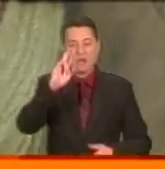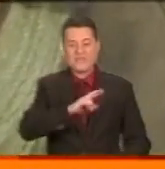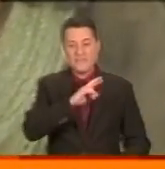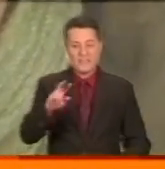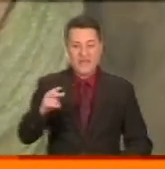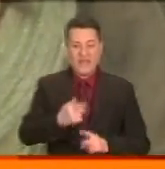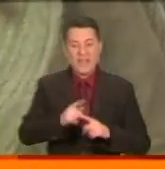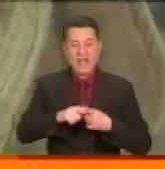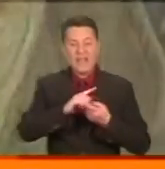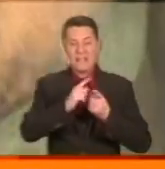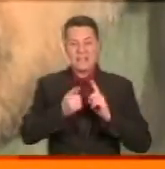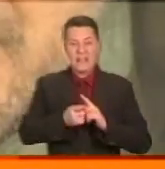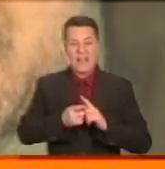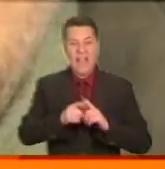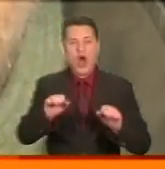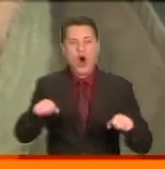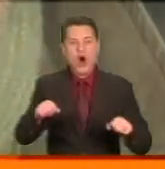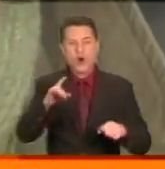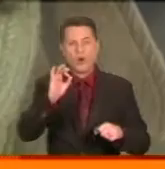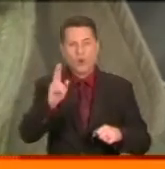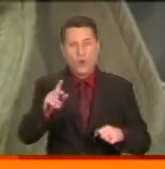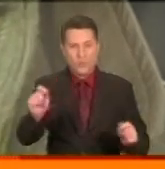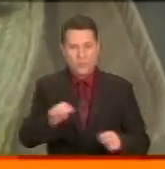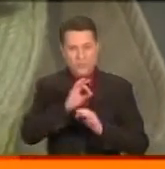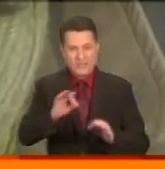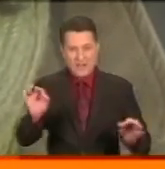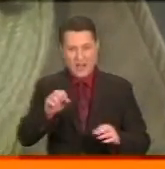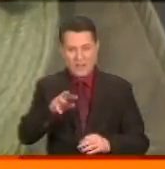стає рокером, рок-музикантом. У нього рок-бенд вже існує.